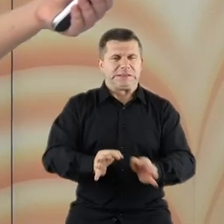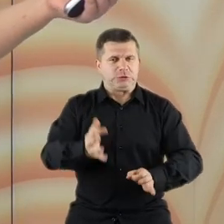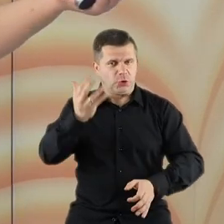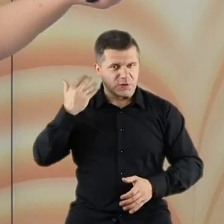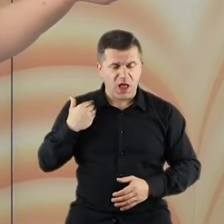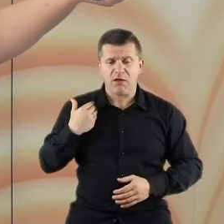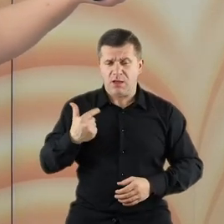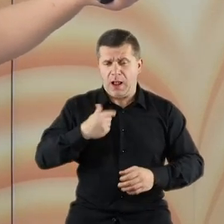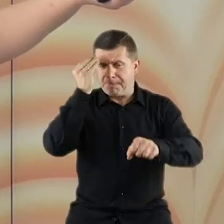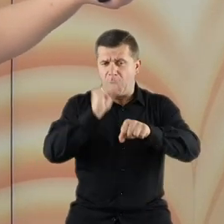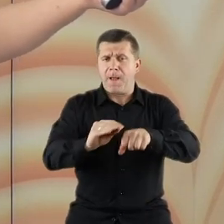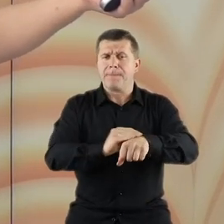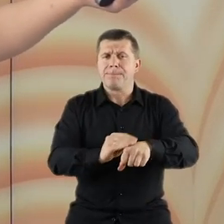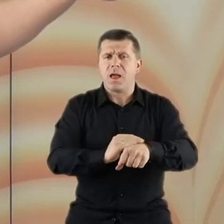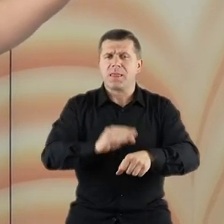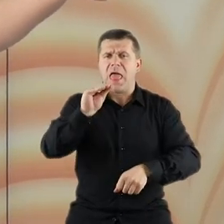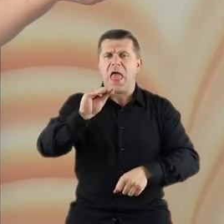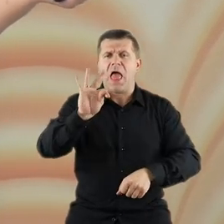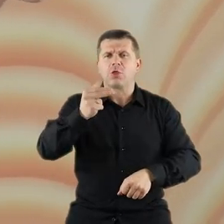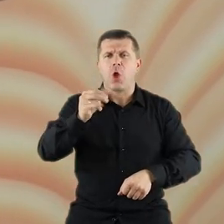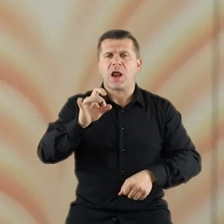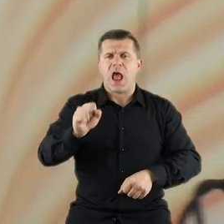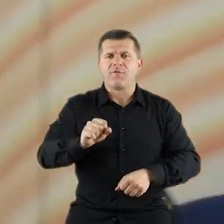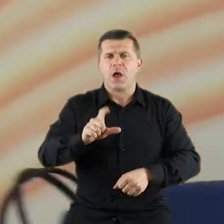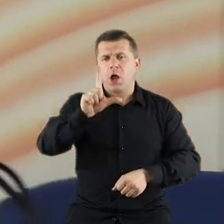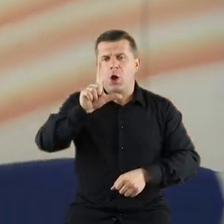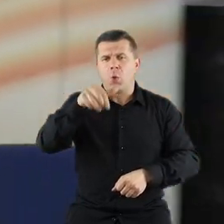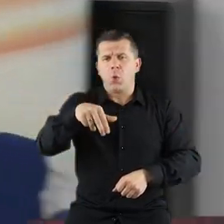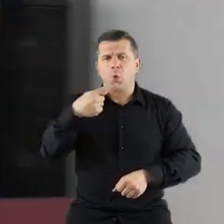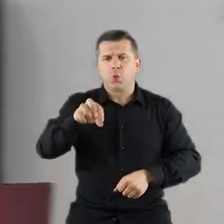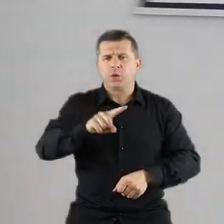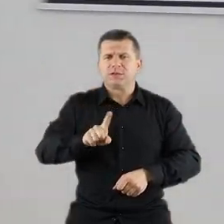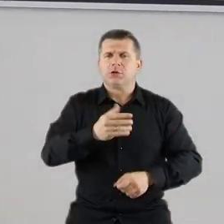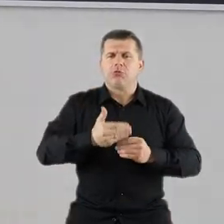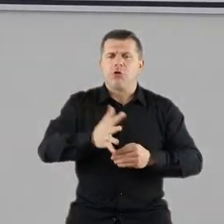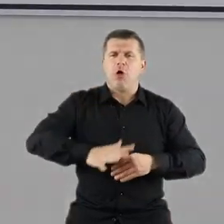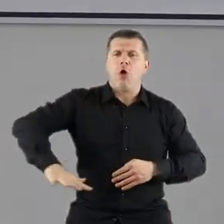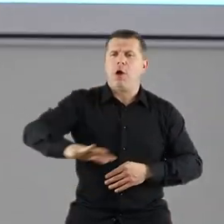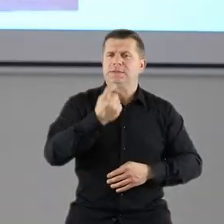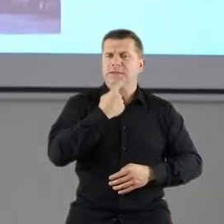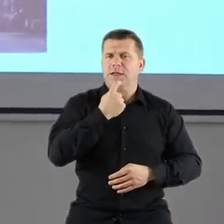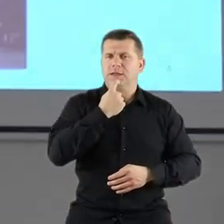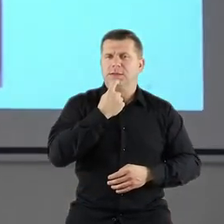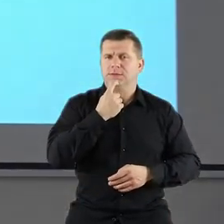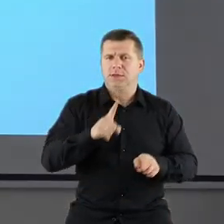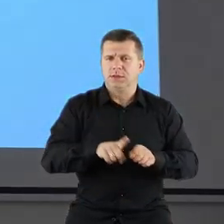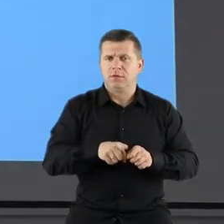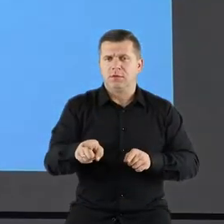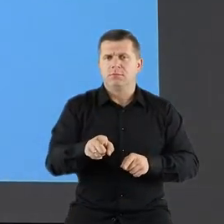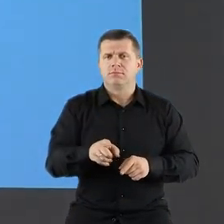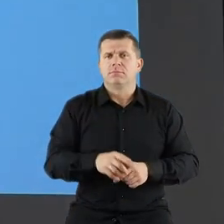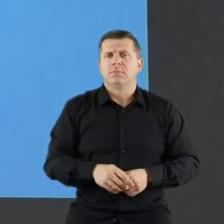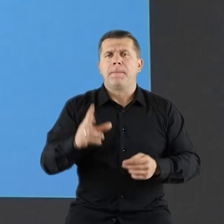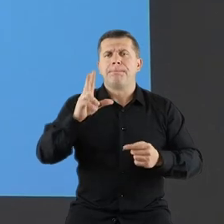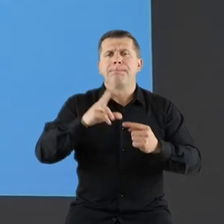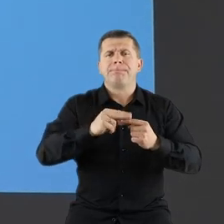korzeniami to polecam materiały demografii ludu polskiego z okolic Kielc materiały do etnografii ludu